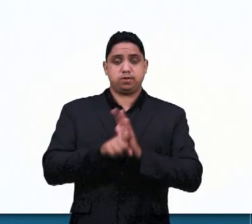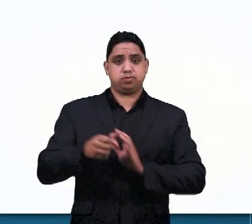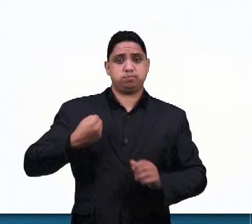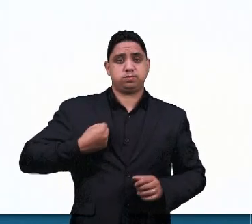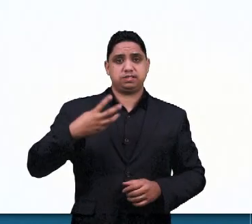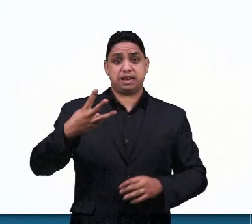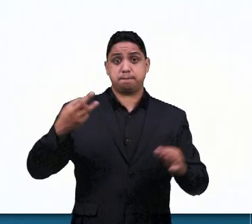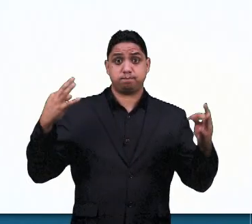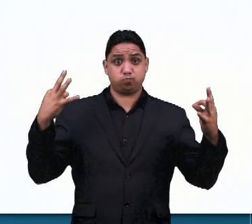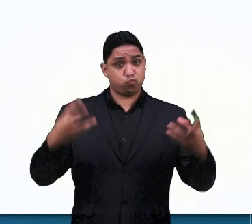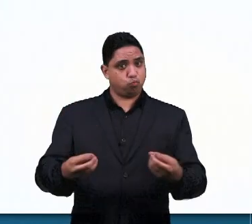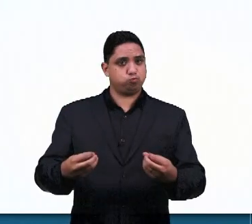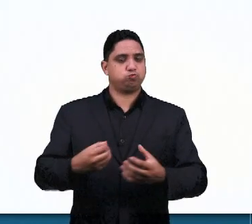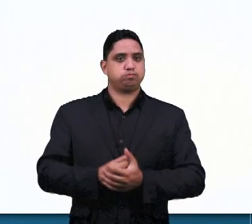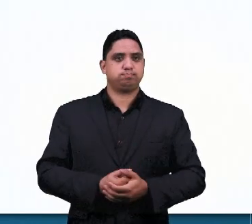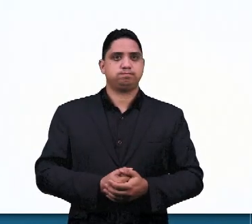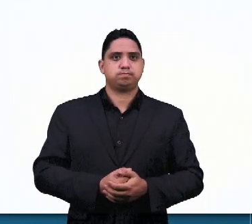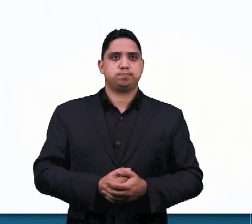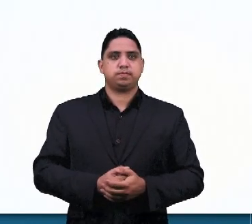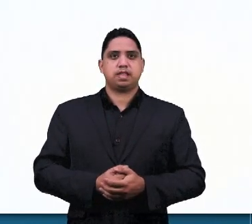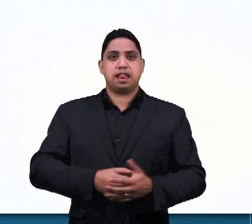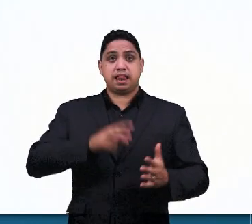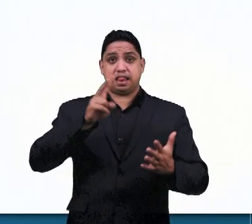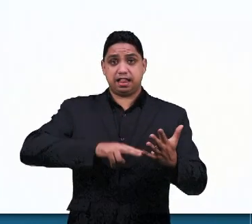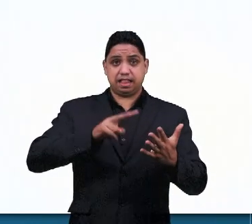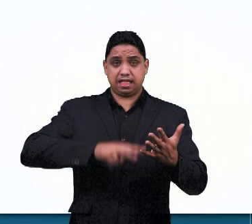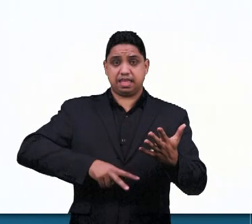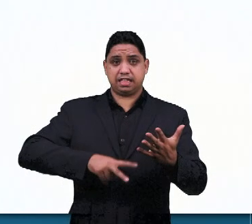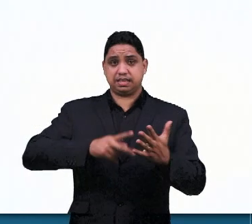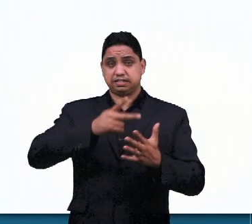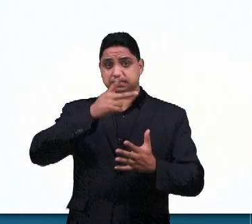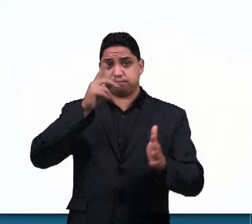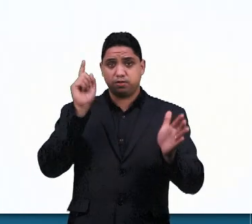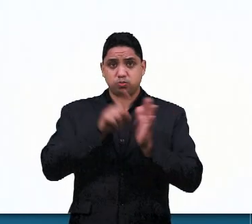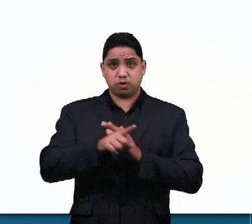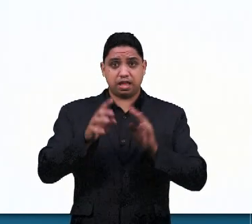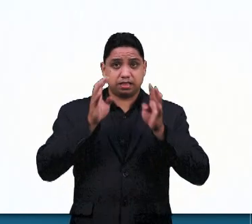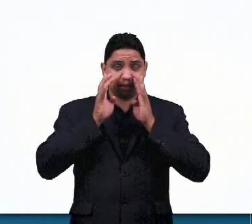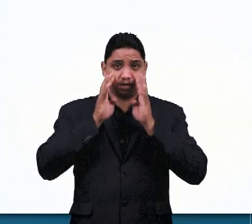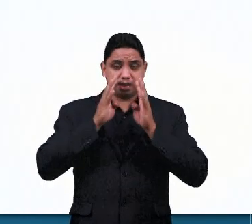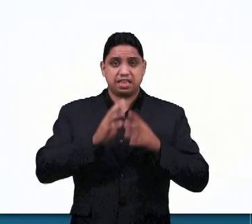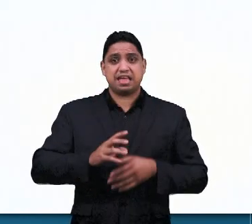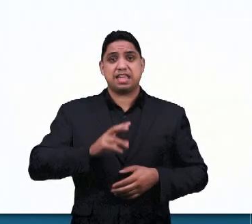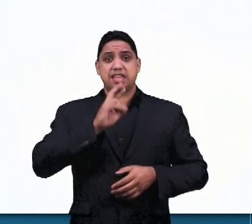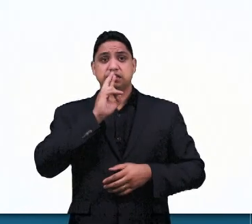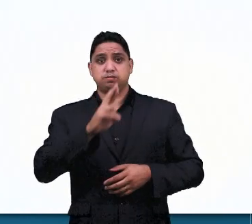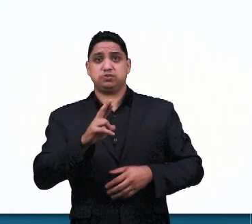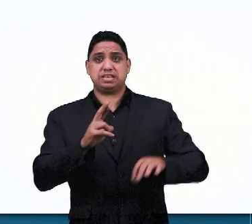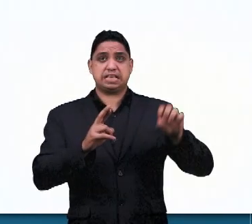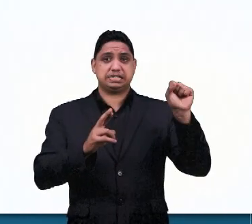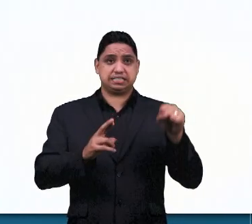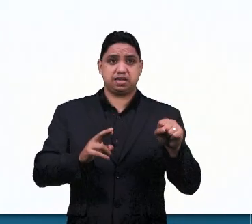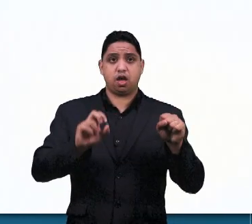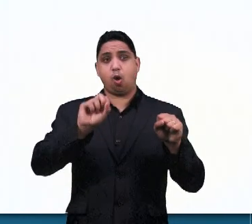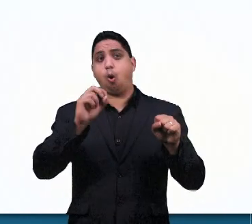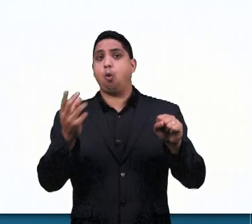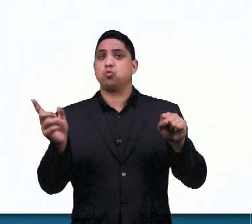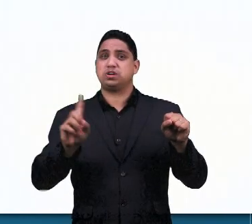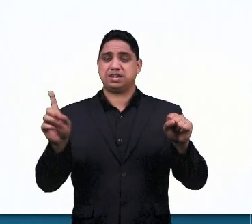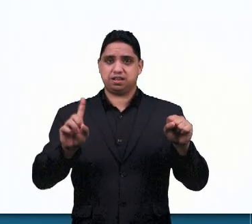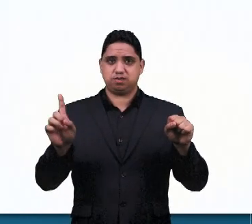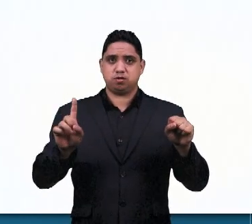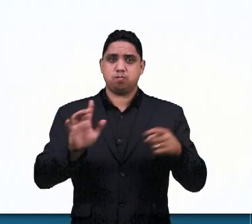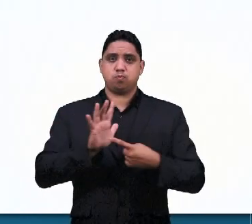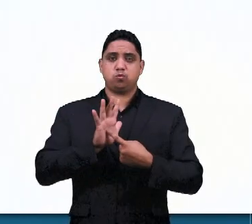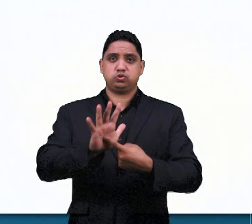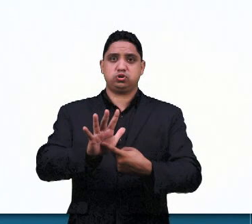pour tous, adressée à tous. La question 3. Lisez les questions avec attention et répondez oui ou non en